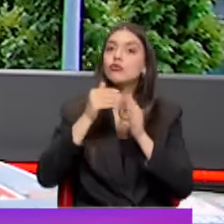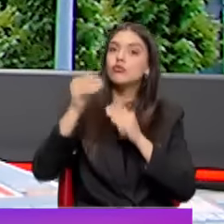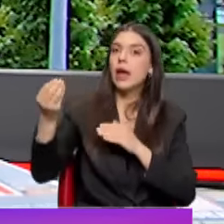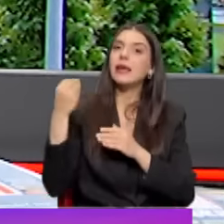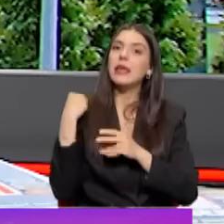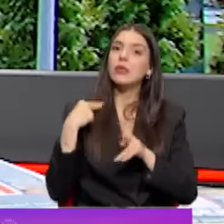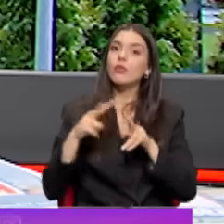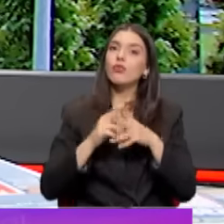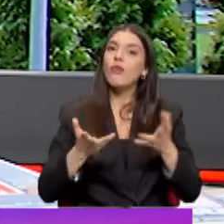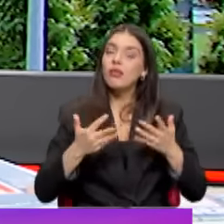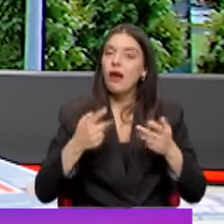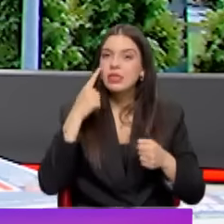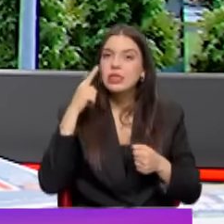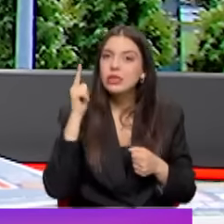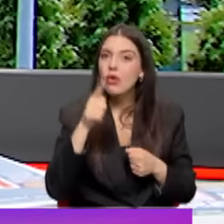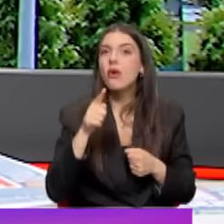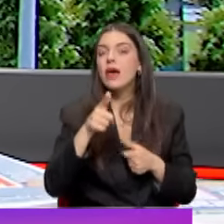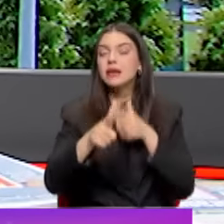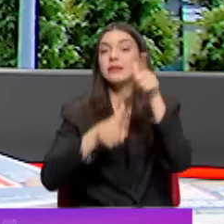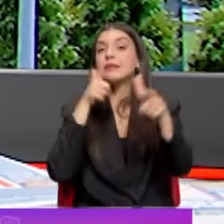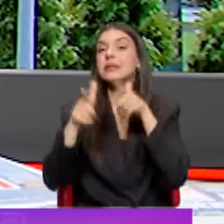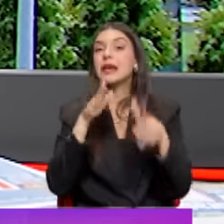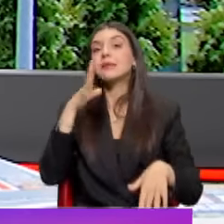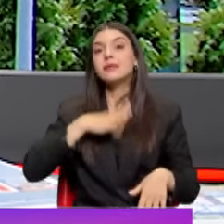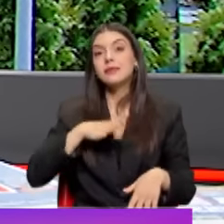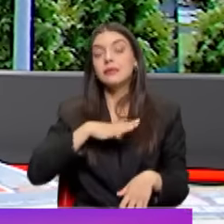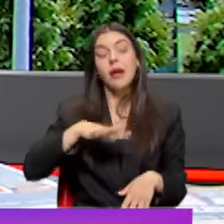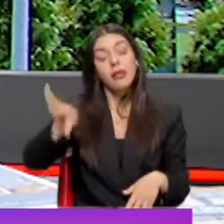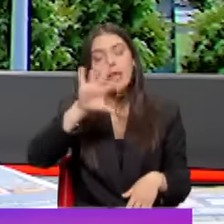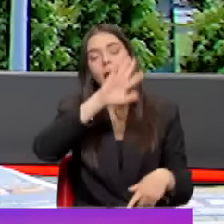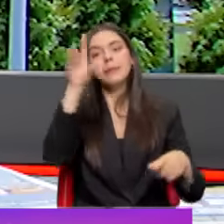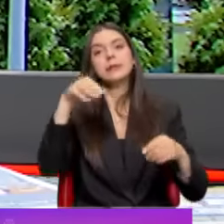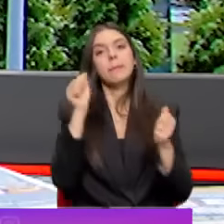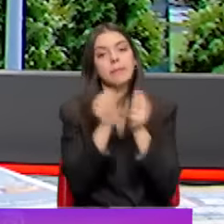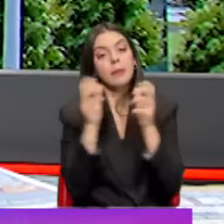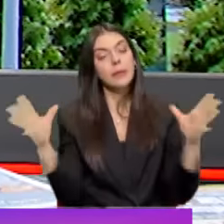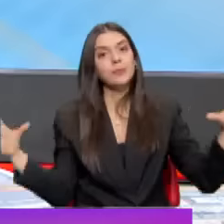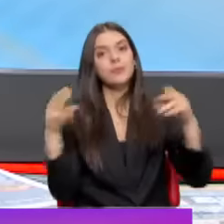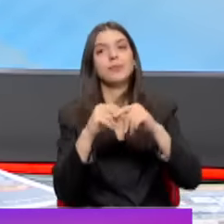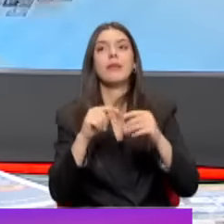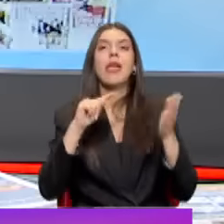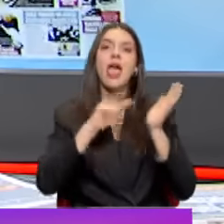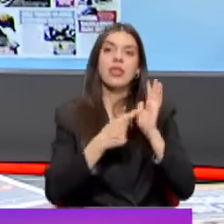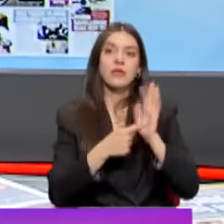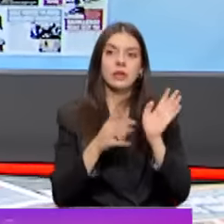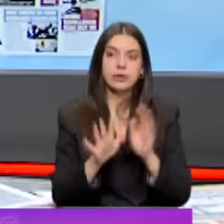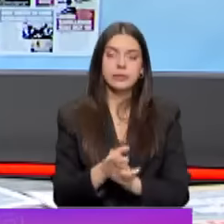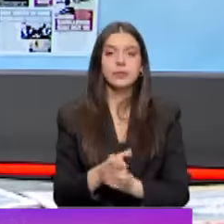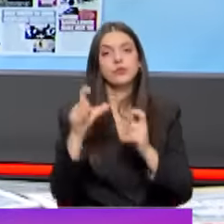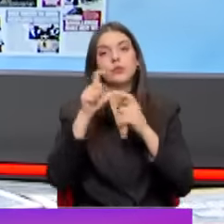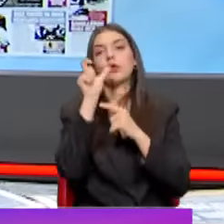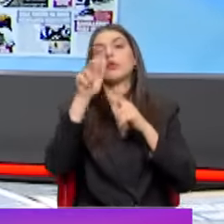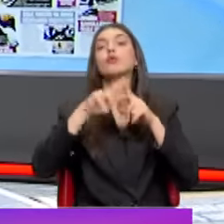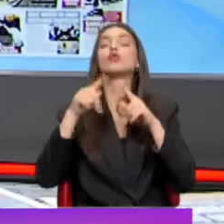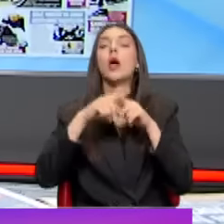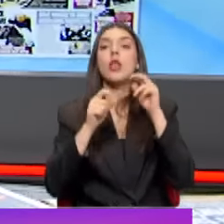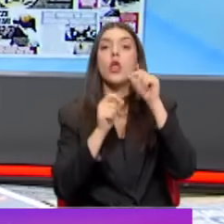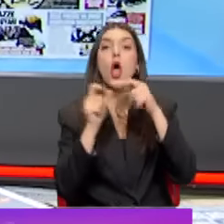müfredatla ilgili ses çıkarmak isteyenleri bir araya getirmeyi hedefledi Suat özçağdaş CHP'nin